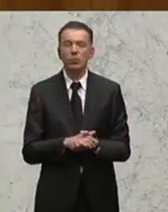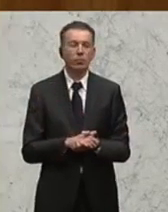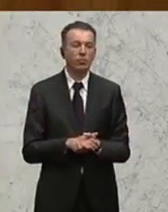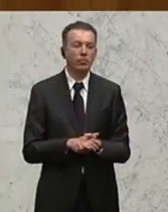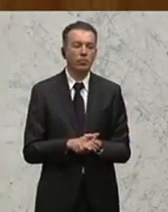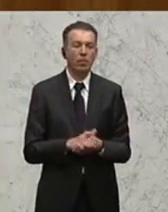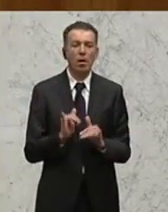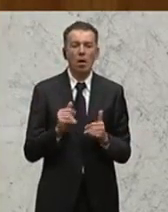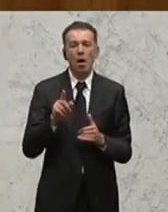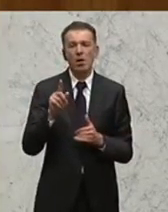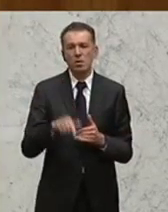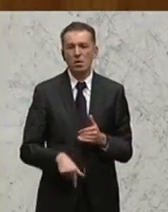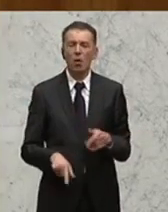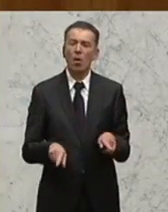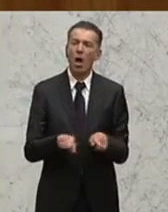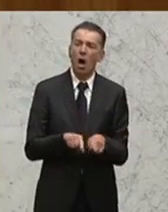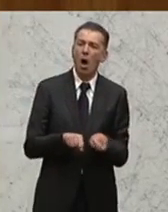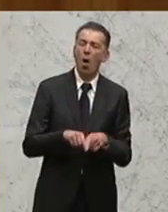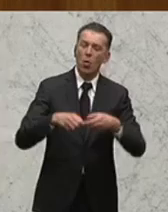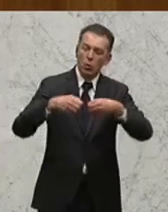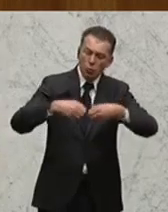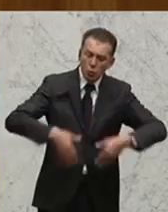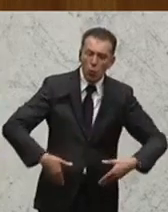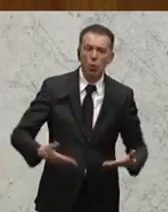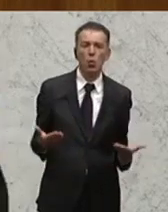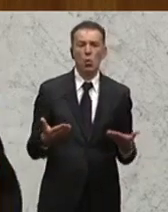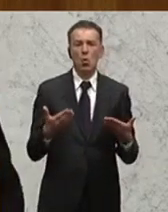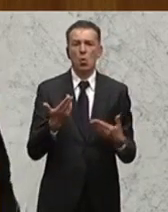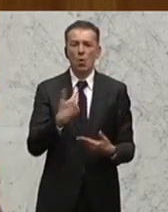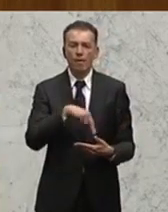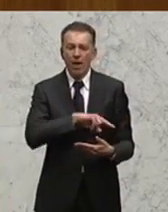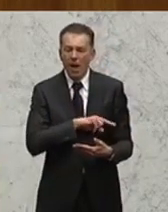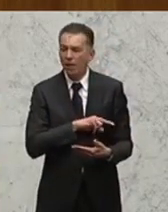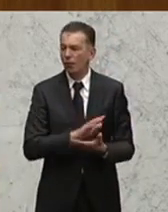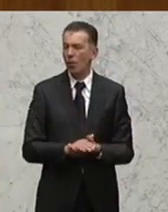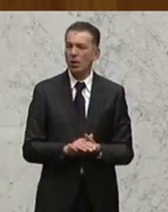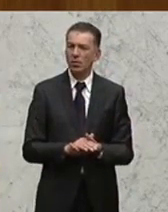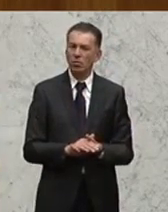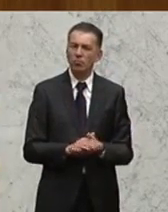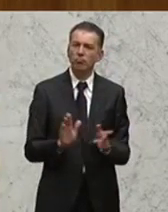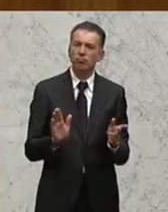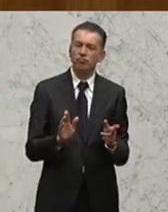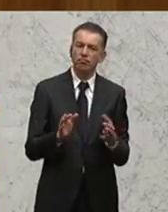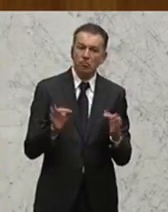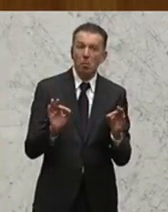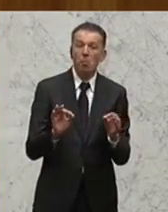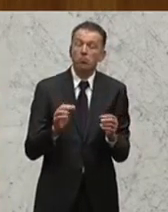Und wenn man meint, man sollte gerade auch in der Struktur, in der Verantwortung das eine oder andere verbessern, bin ich